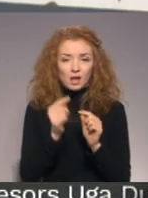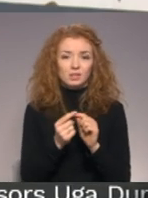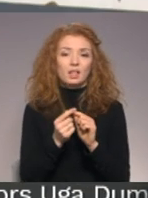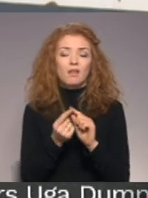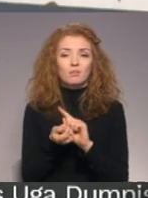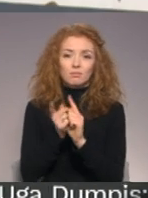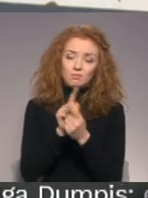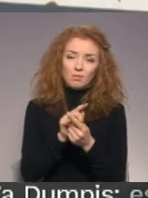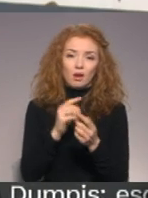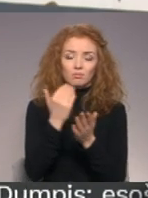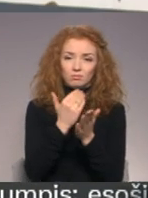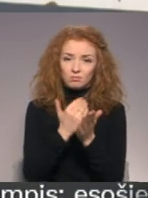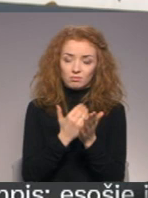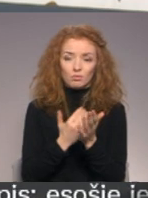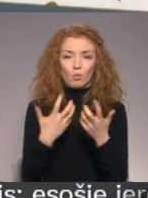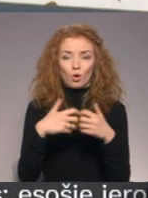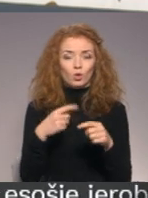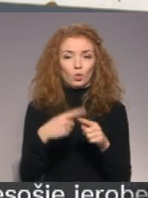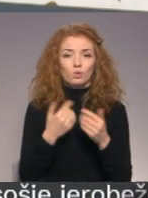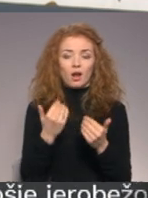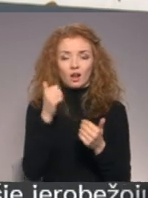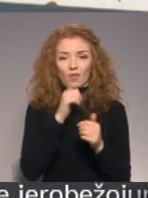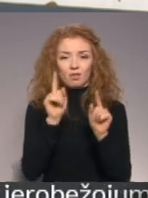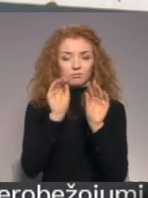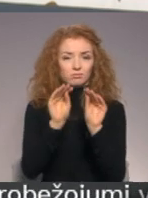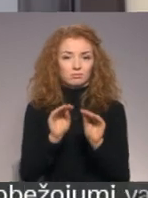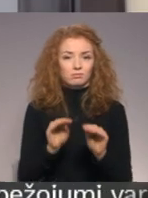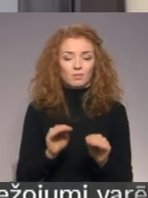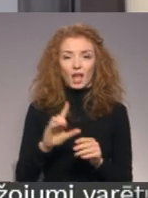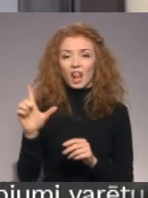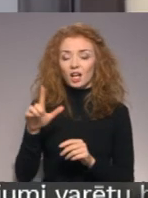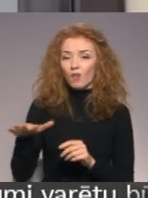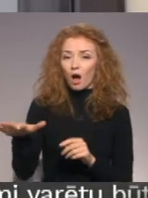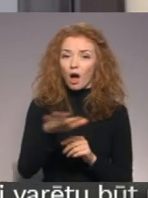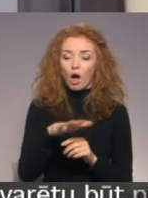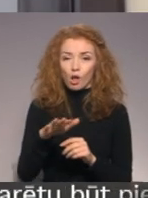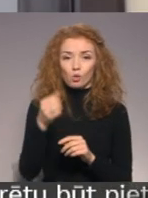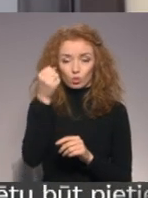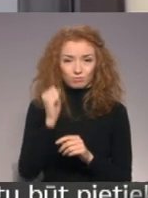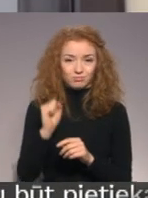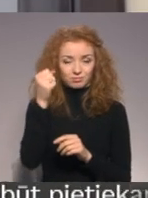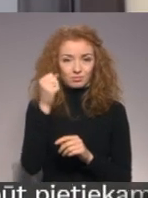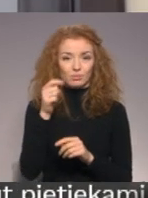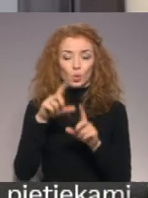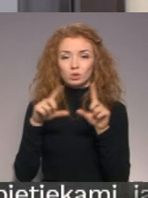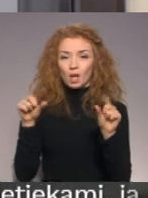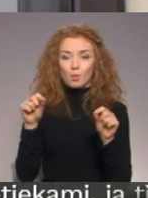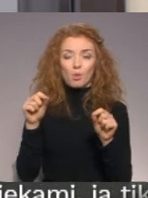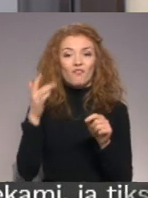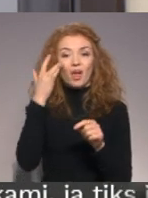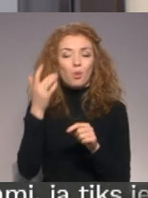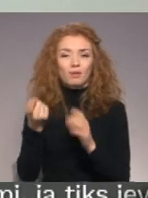izložu politikas pamatnostādnes, kas šobrīd vēl ir tapšanas procesā. Līvānos esošo azartspēļu uzņēmumu viedokli